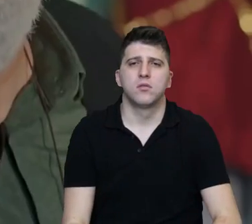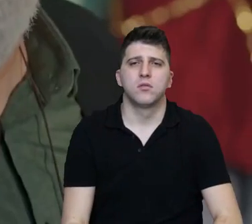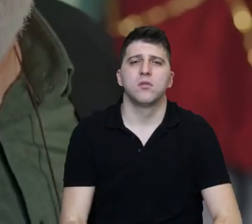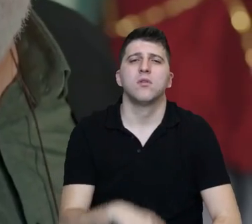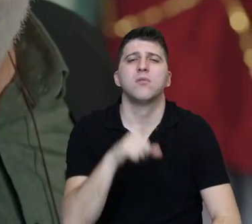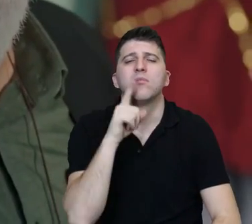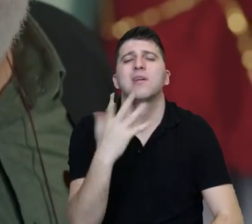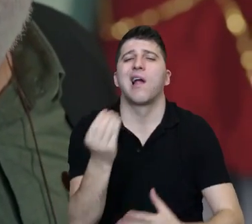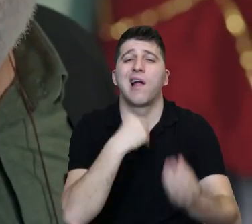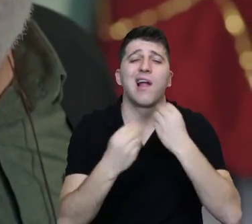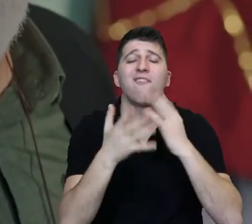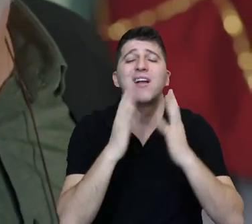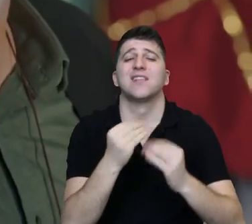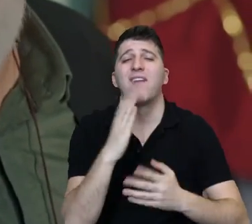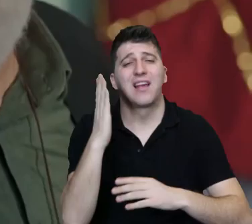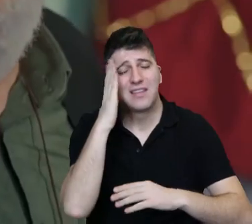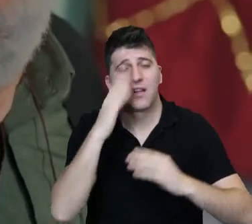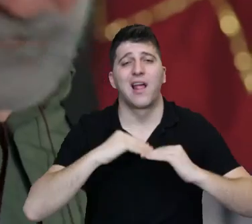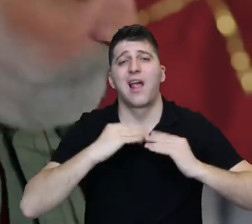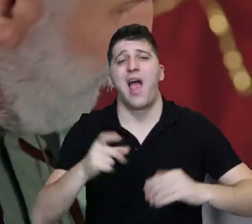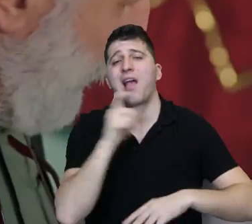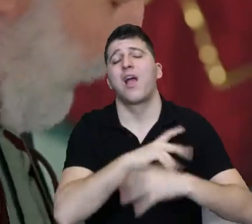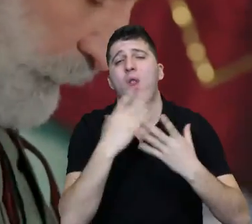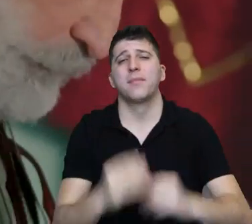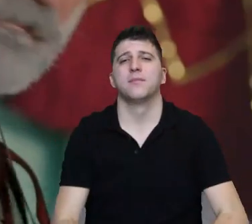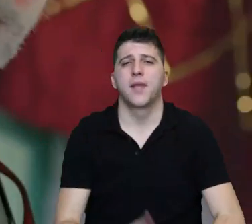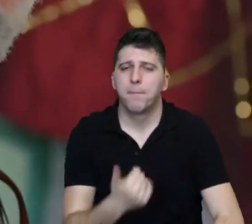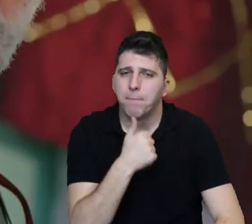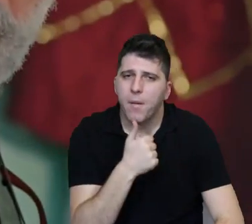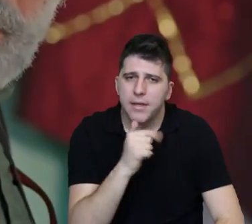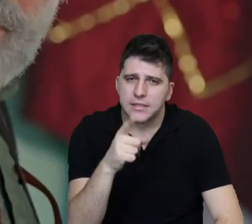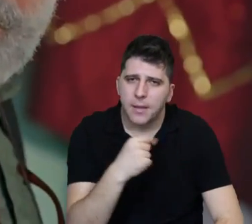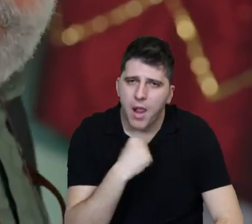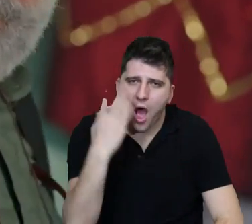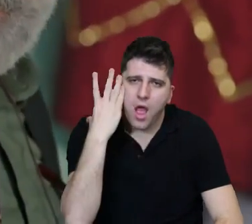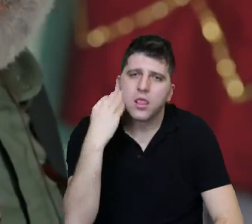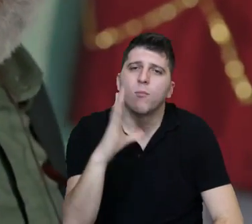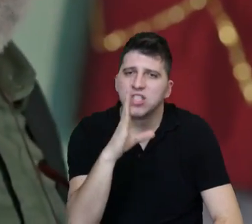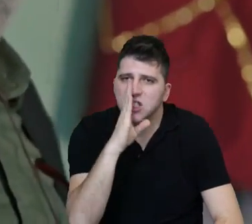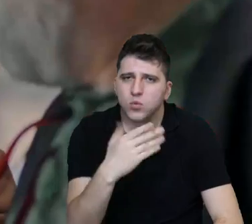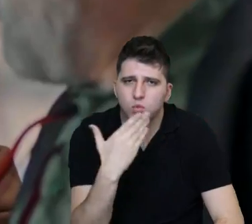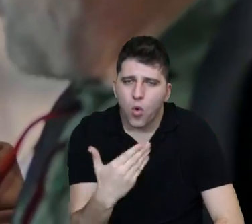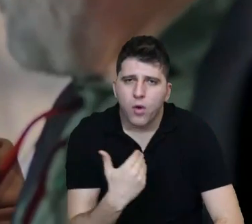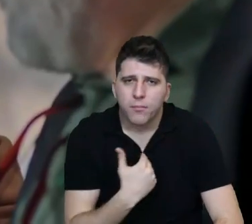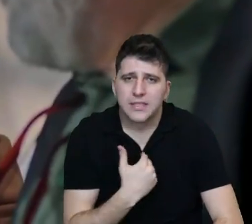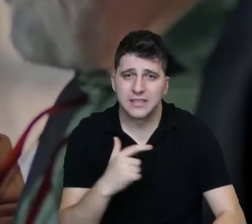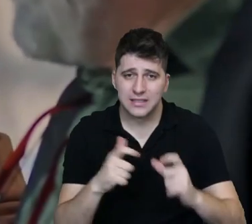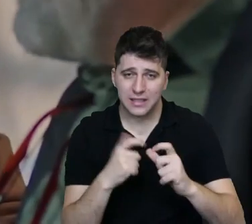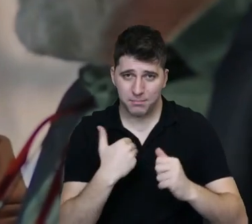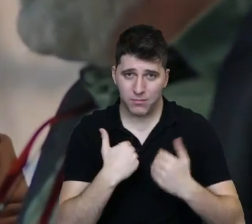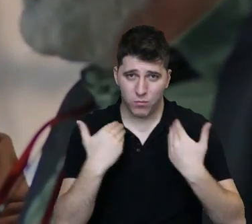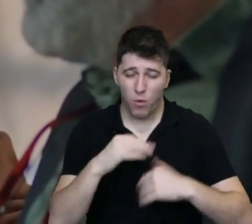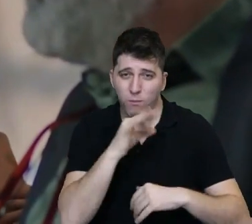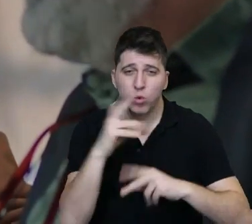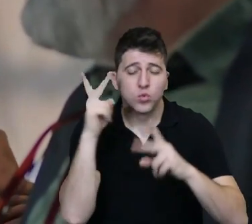fazla kaçırmışındır. Ya da yatarken üstün açık kalmıştır. Bak baba sen beni ciddiye almıyorsun ama... Santral boşuna rüya